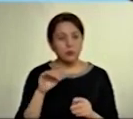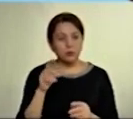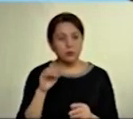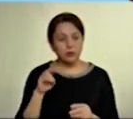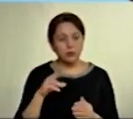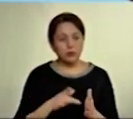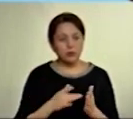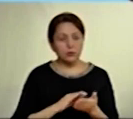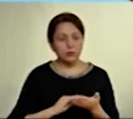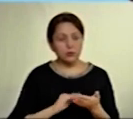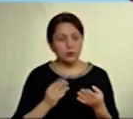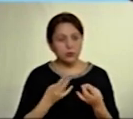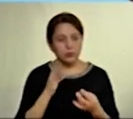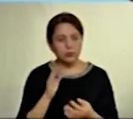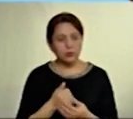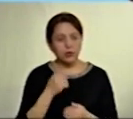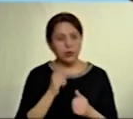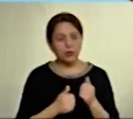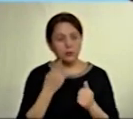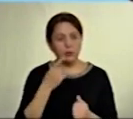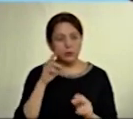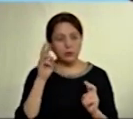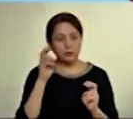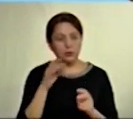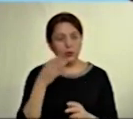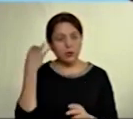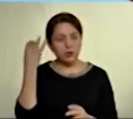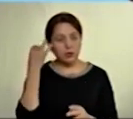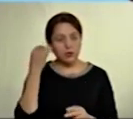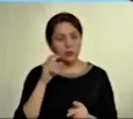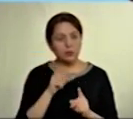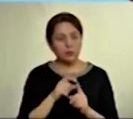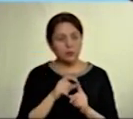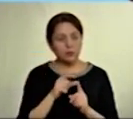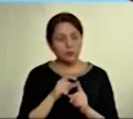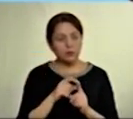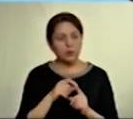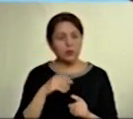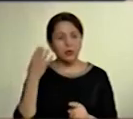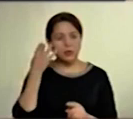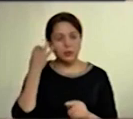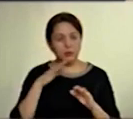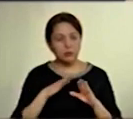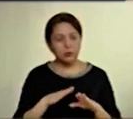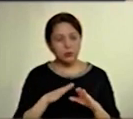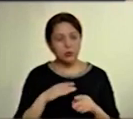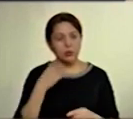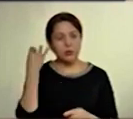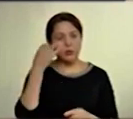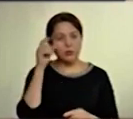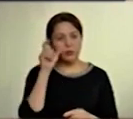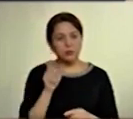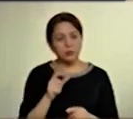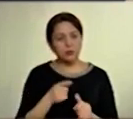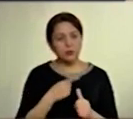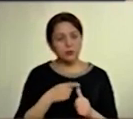bo'ladi. Albatta har bir mavzuda tarixiy atamalar va tarixiy hududlar va tarixiy shaxslar,